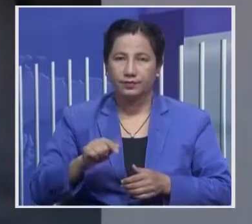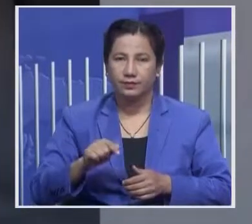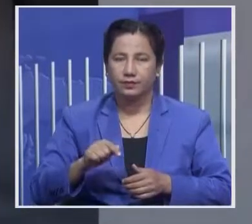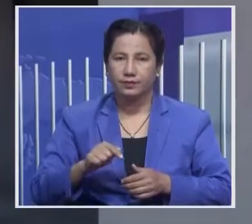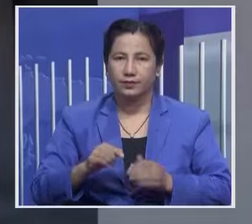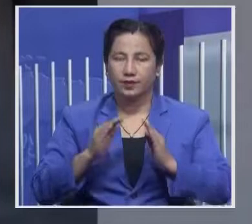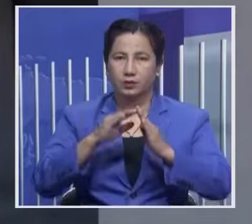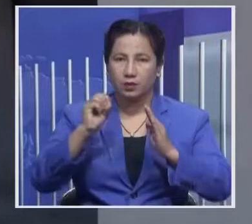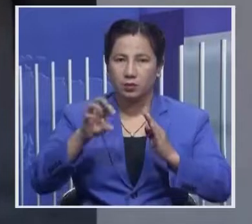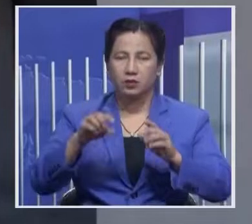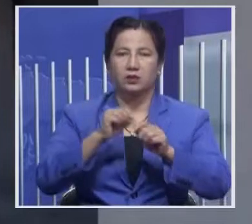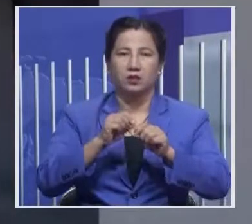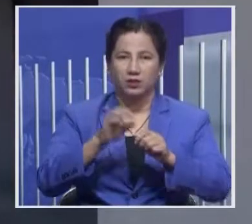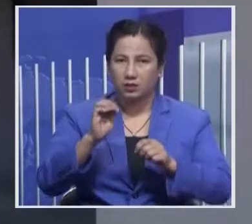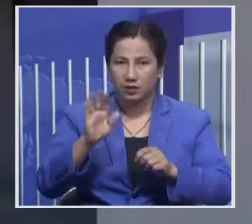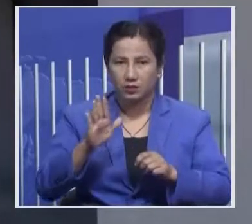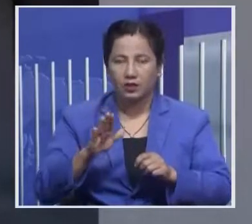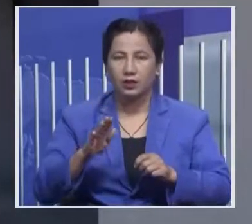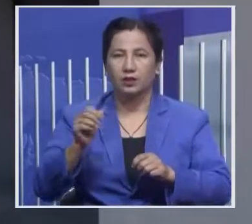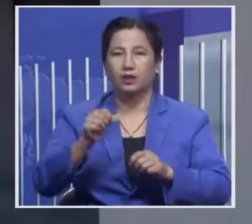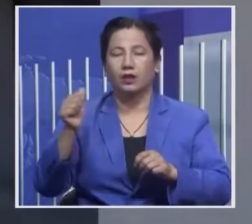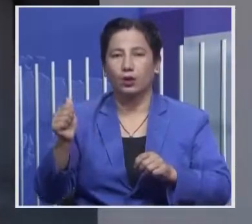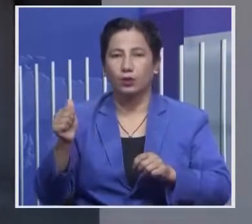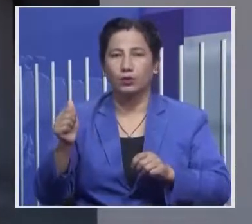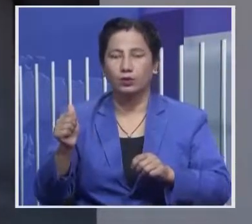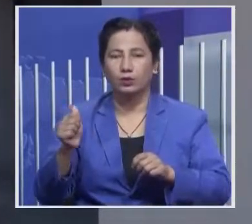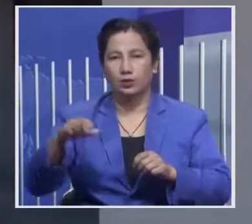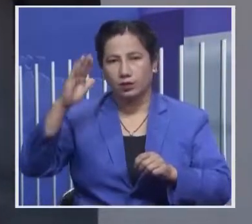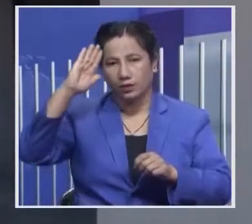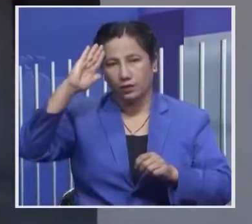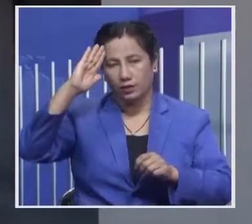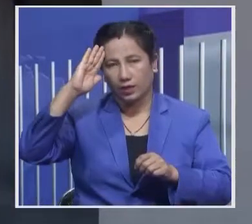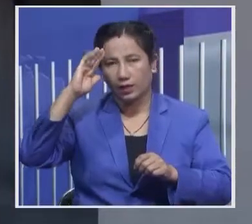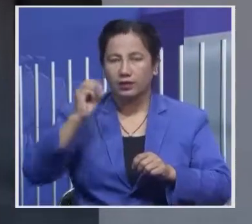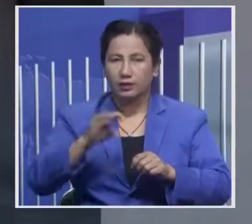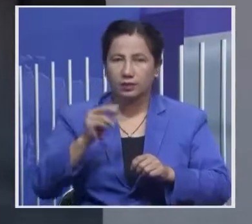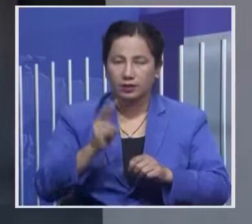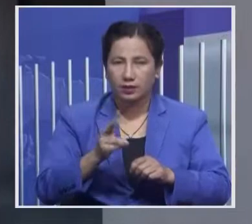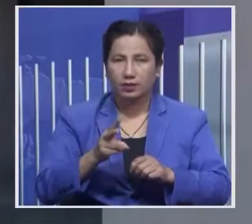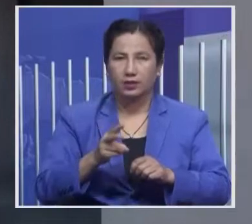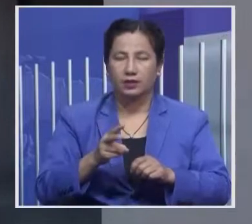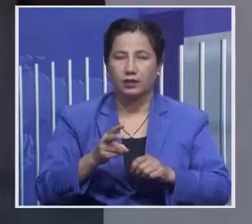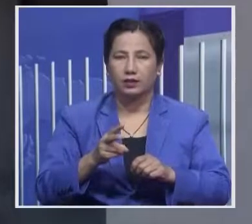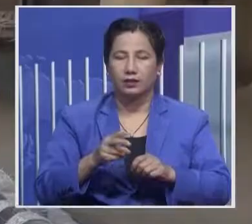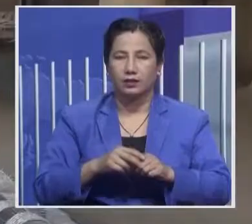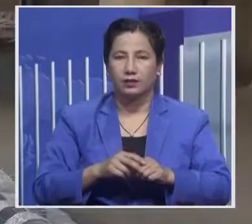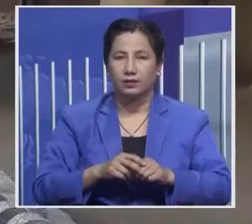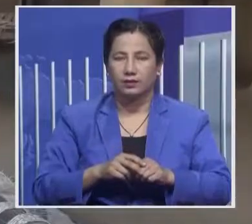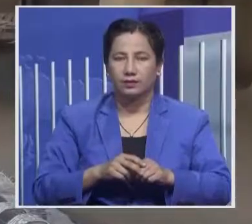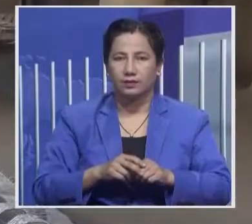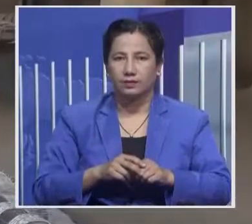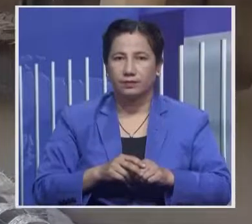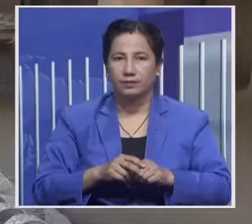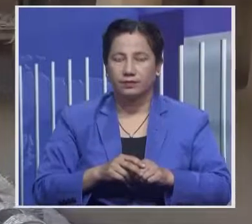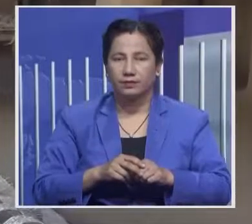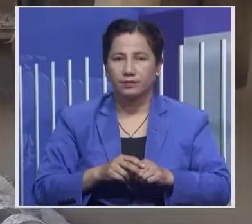मन्दिर बन्न सकेको छैन। अरू त्यसमा सरकारले लगानी पनि त्यति सायद किया नगरेर हो कि तमान से